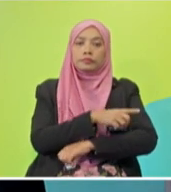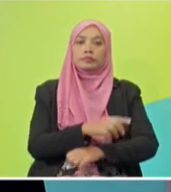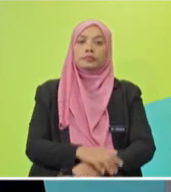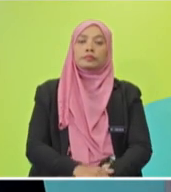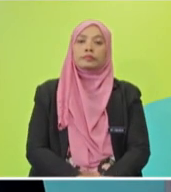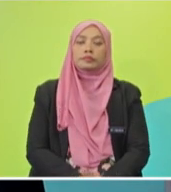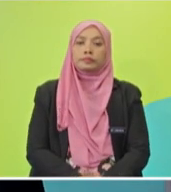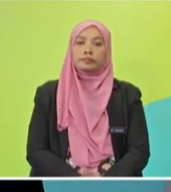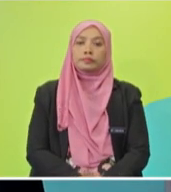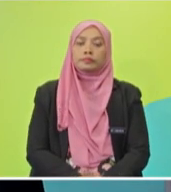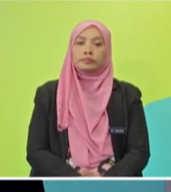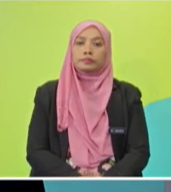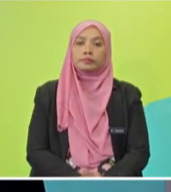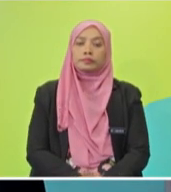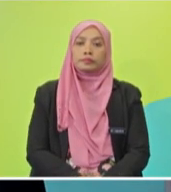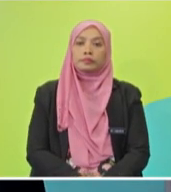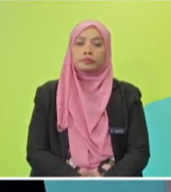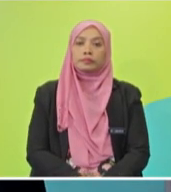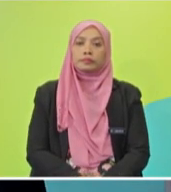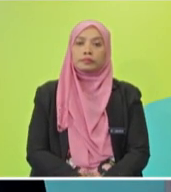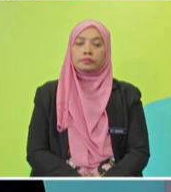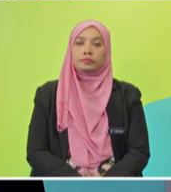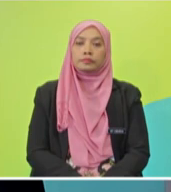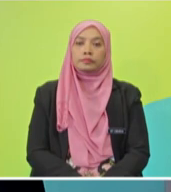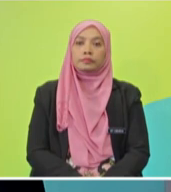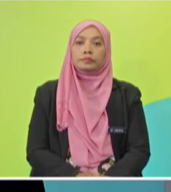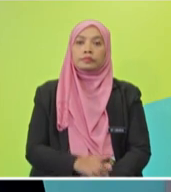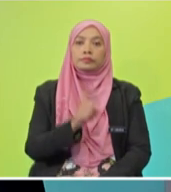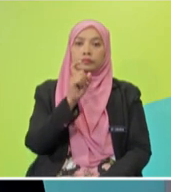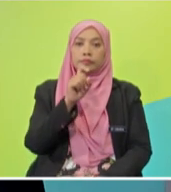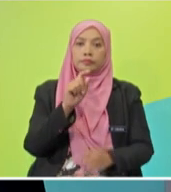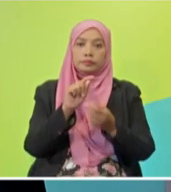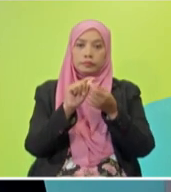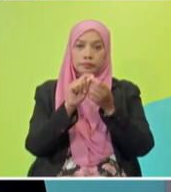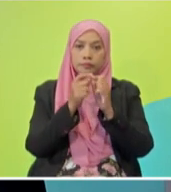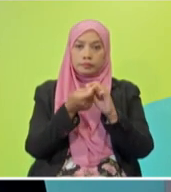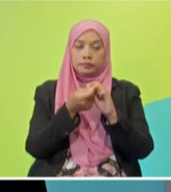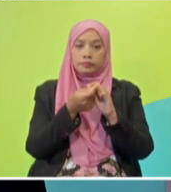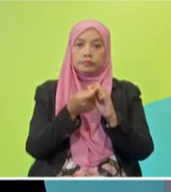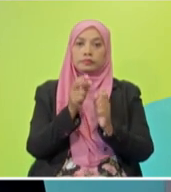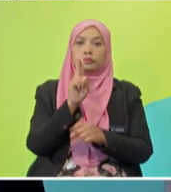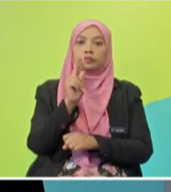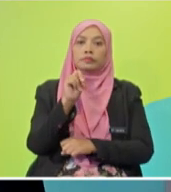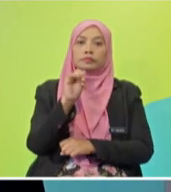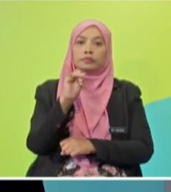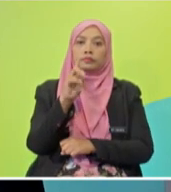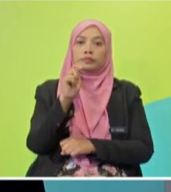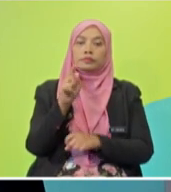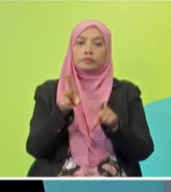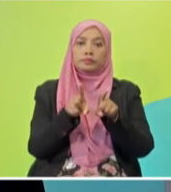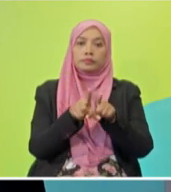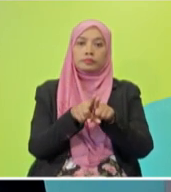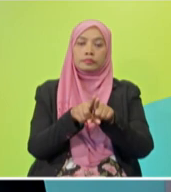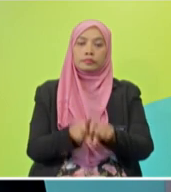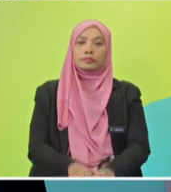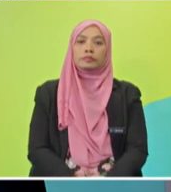yang sama, betul? Mm-hmm. Kemudian lepas kalau dah unit dia sama, maka kita tinggalkan dia hanya dalam bentuk nisbah 14,